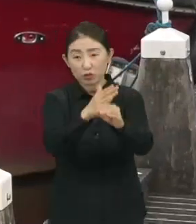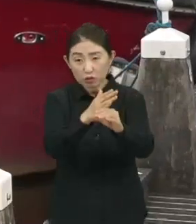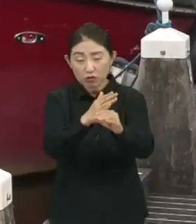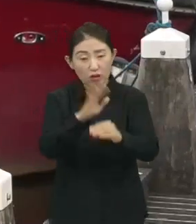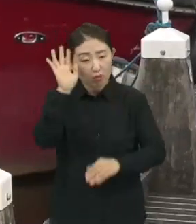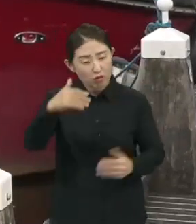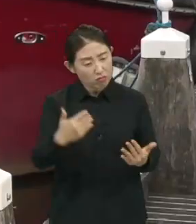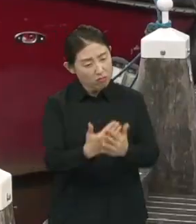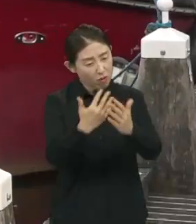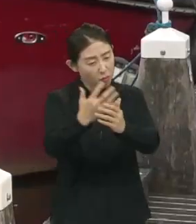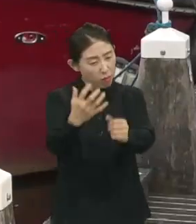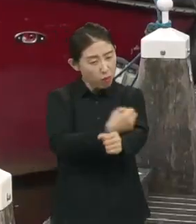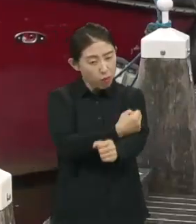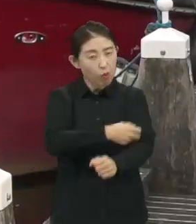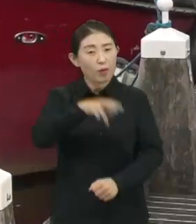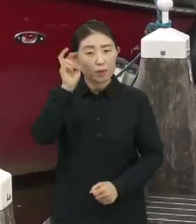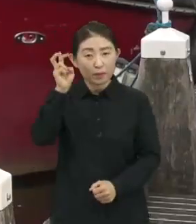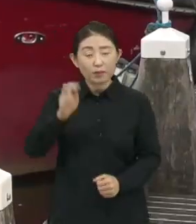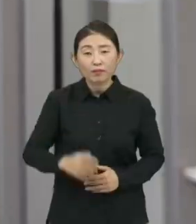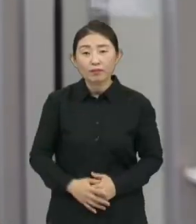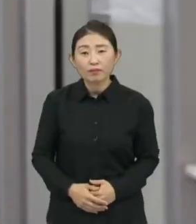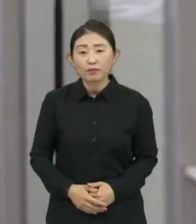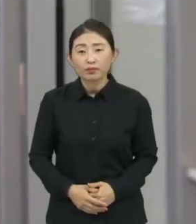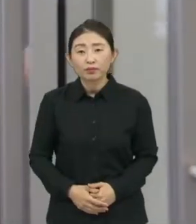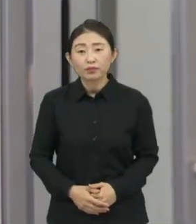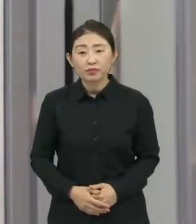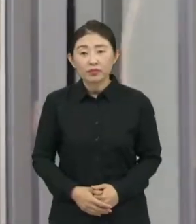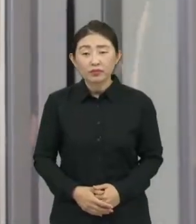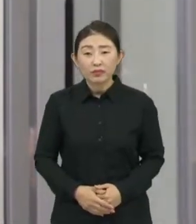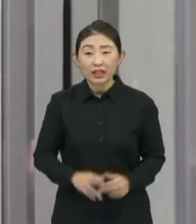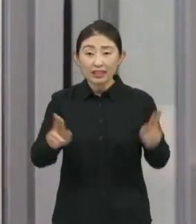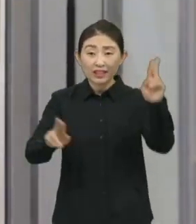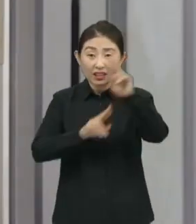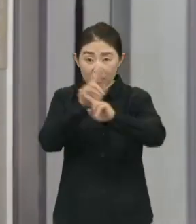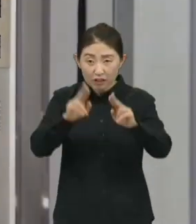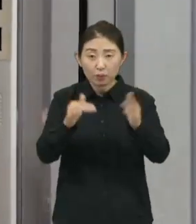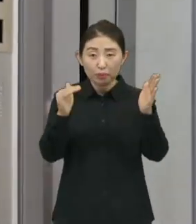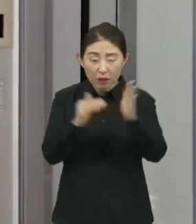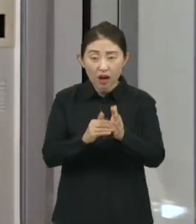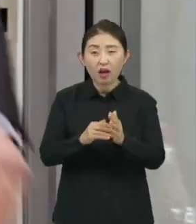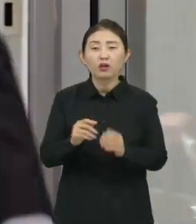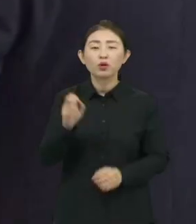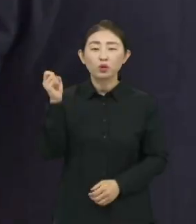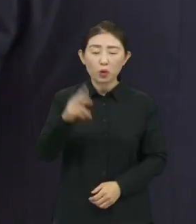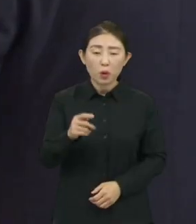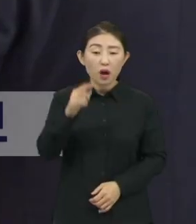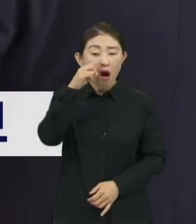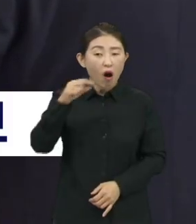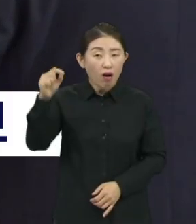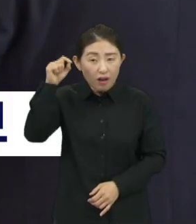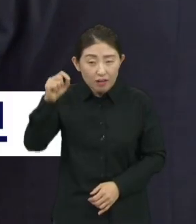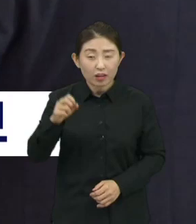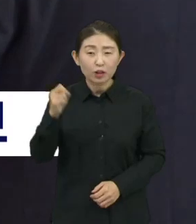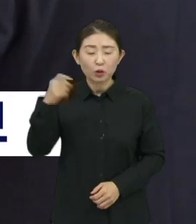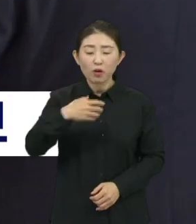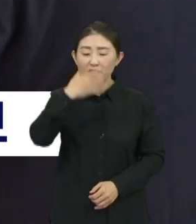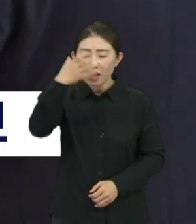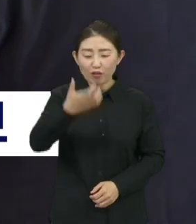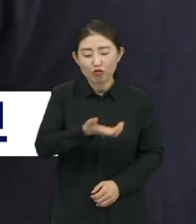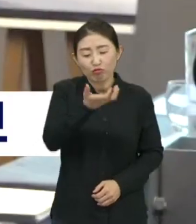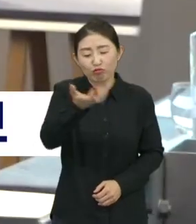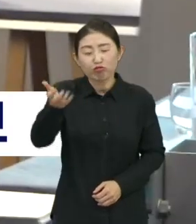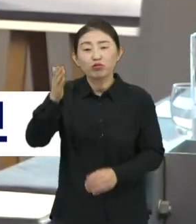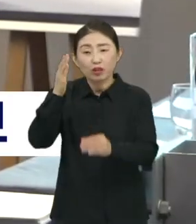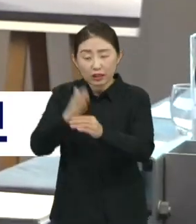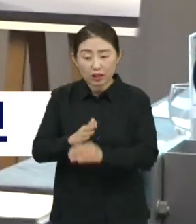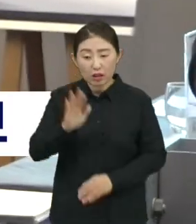농업의 발전에 가속도가 붙고 있습니다. 네덜란드에 이어 체코와 헝가리를 순방한 김태흠 충남지사는 투자 유치와